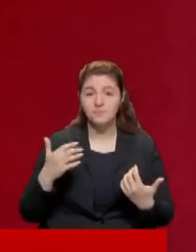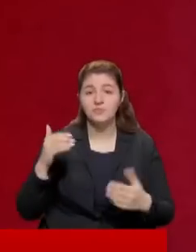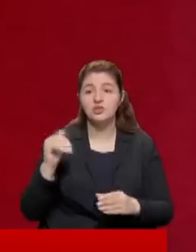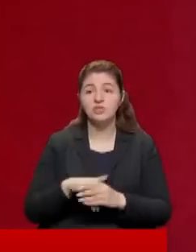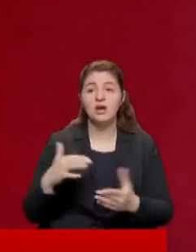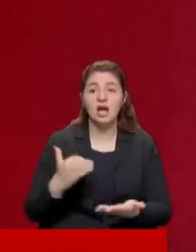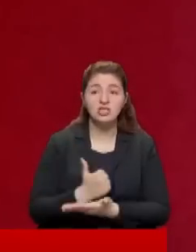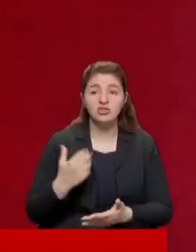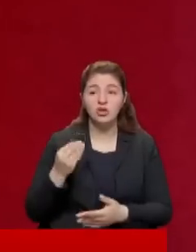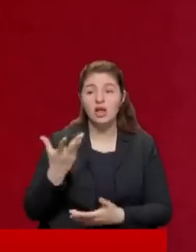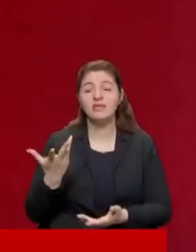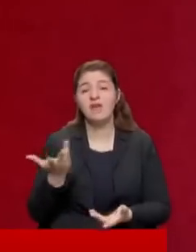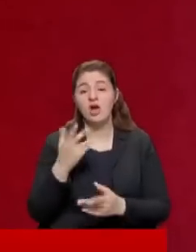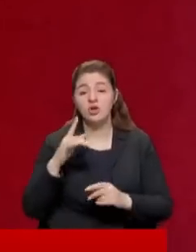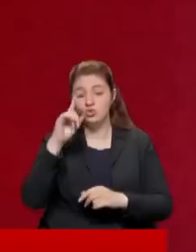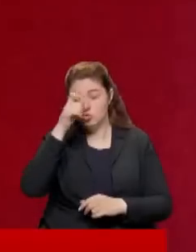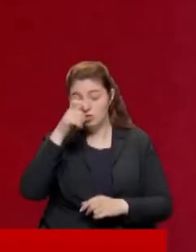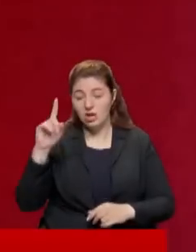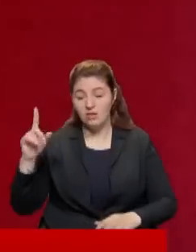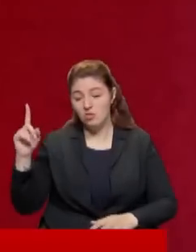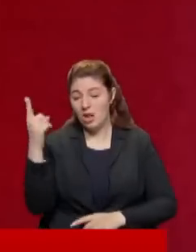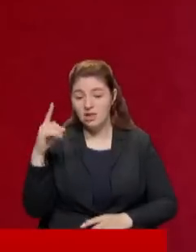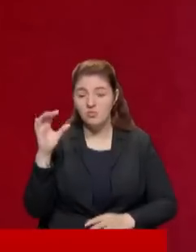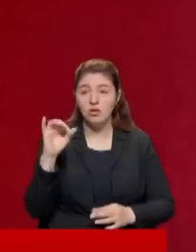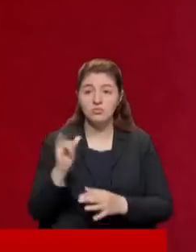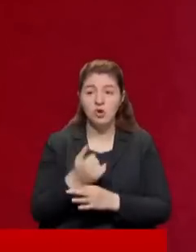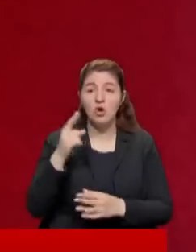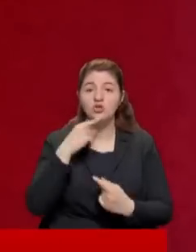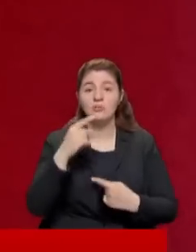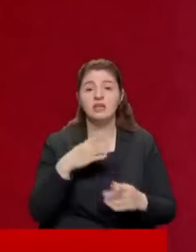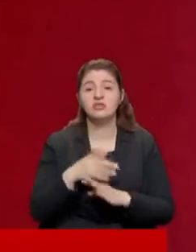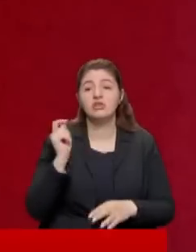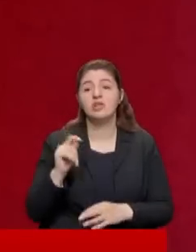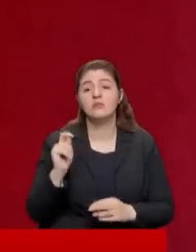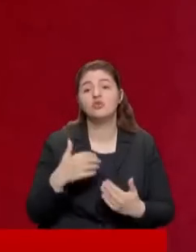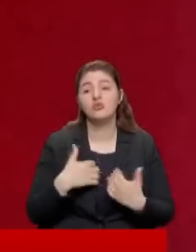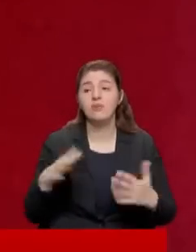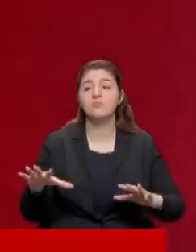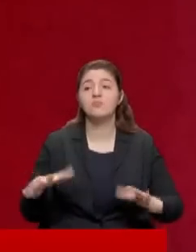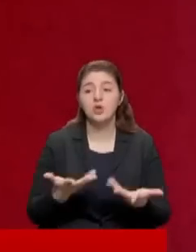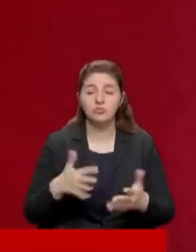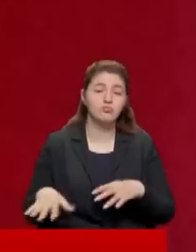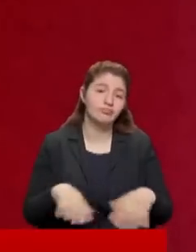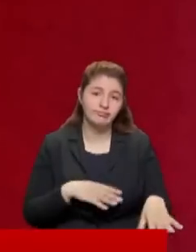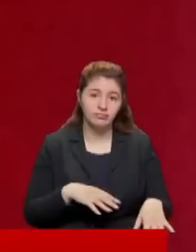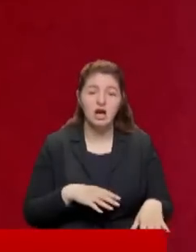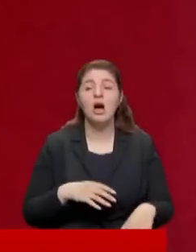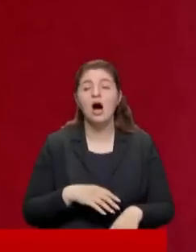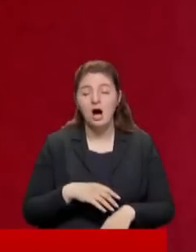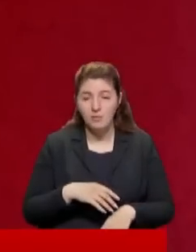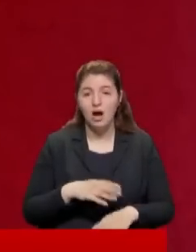seçimi kazanacaklarına ya da ülkeyi yönetme maharetlerine ya da o vaatlerini yerine getireceklerine olan güvenim sarsılmış.